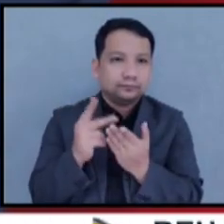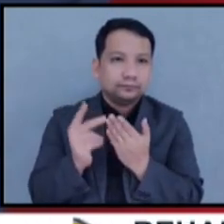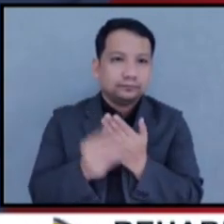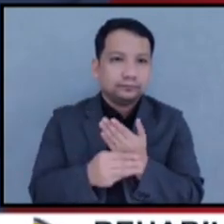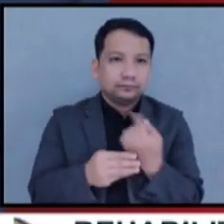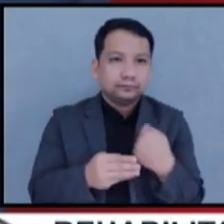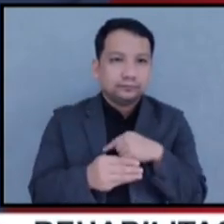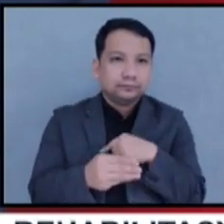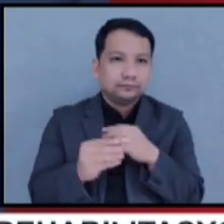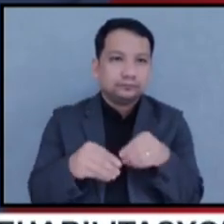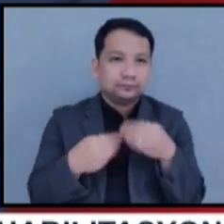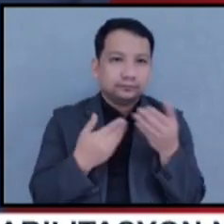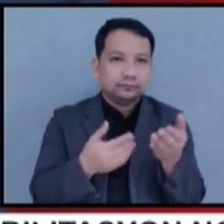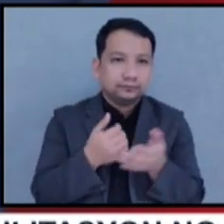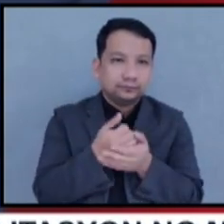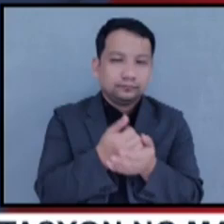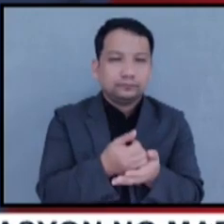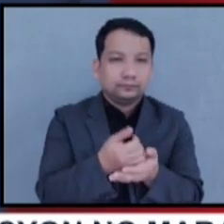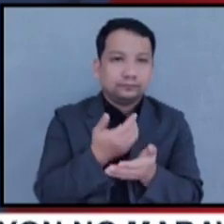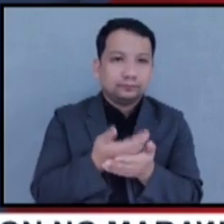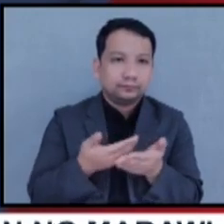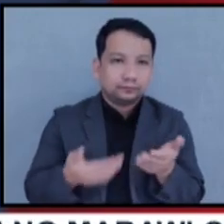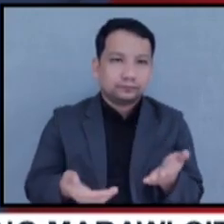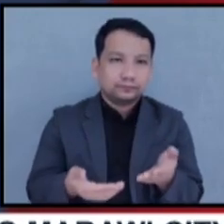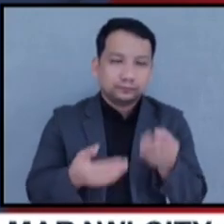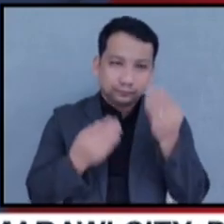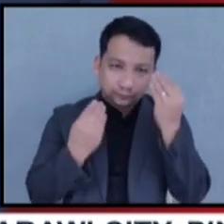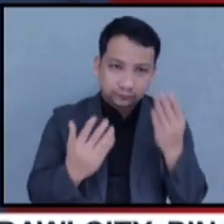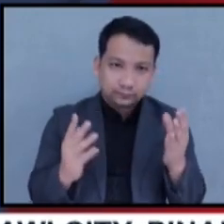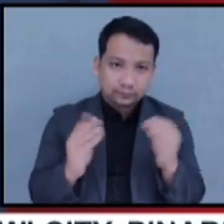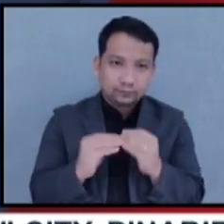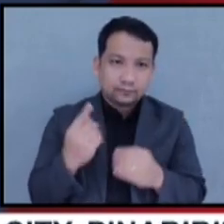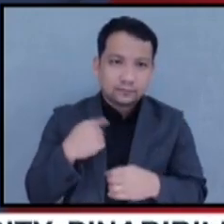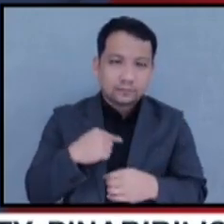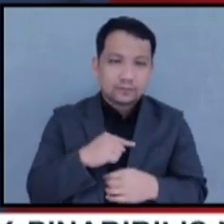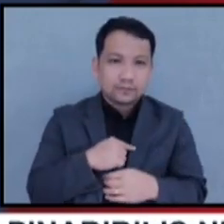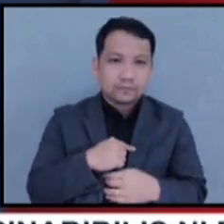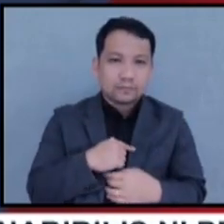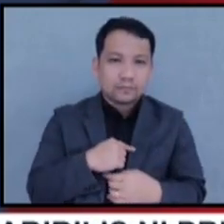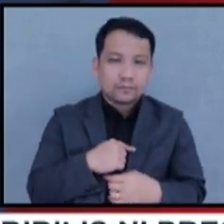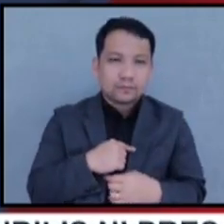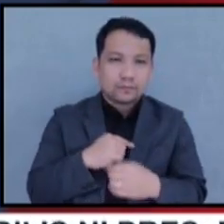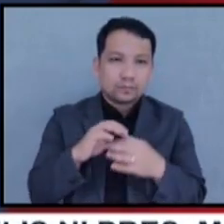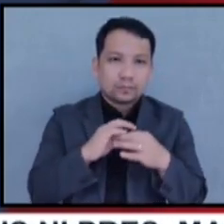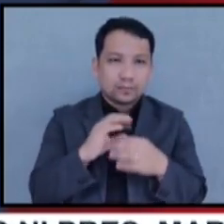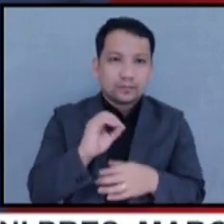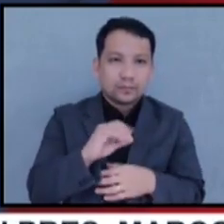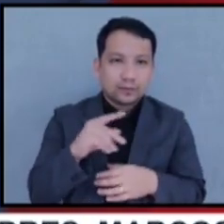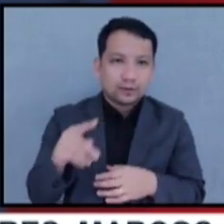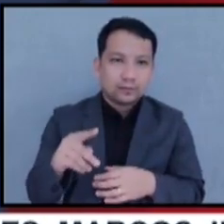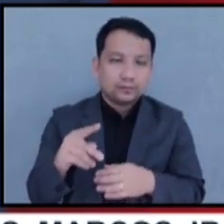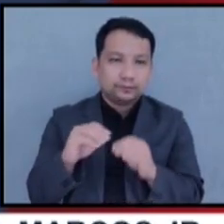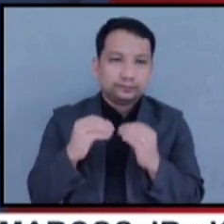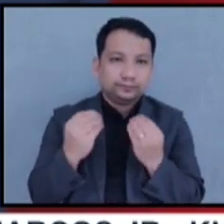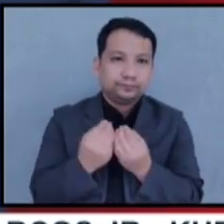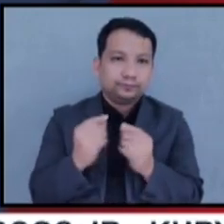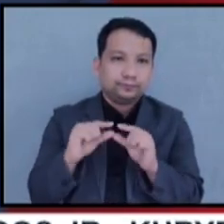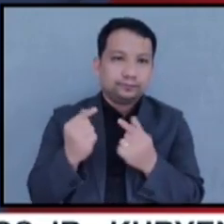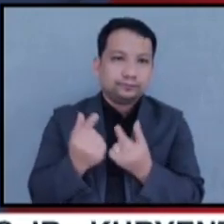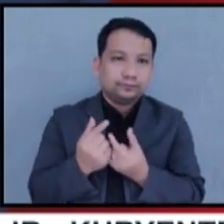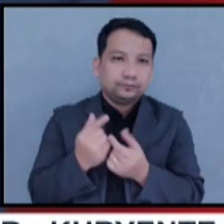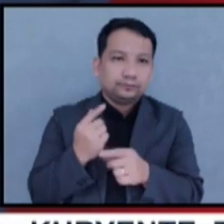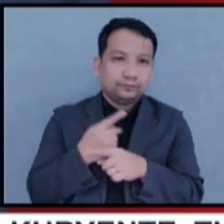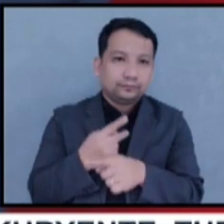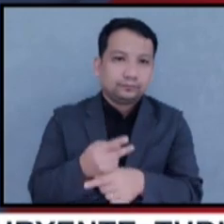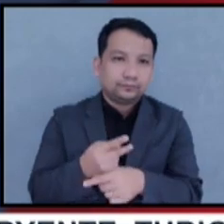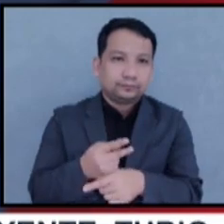programang nagbibigay po kami ng mga equipment para sa ating mga cooperatives, mga organized groups na mayroong